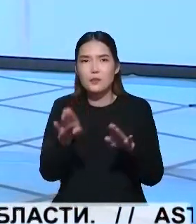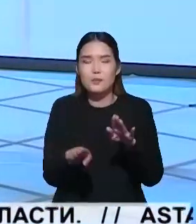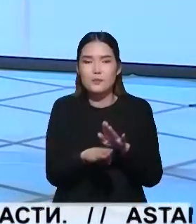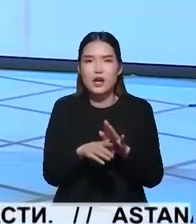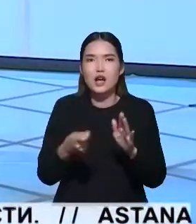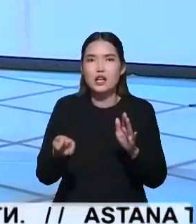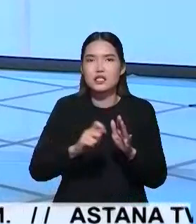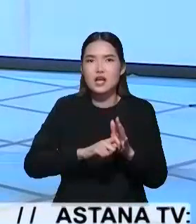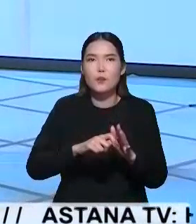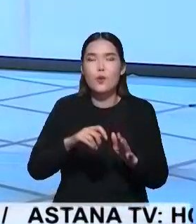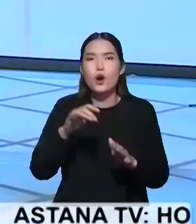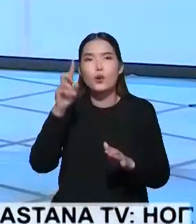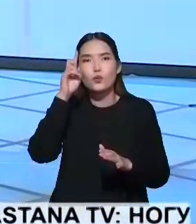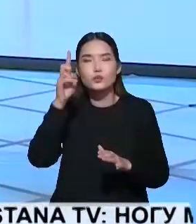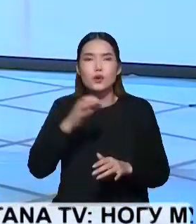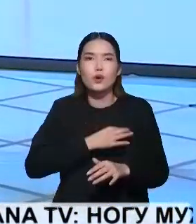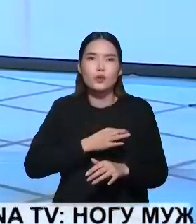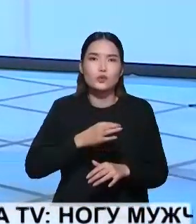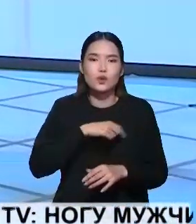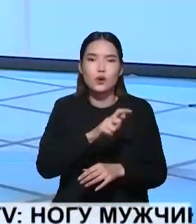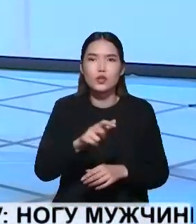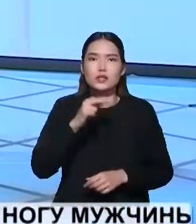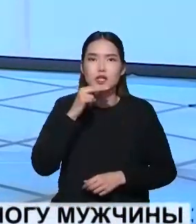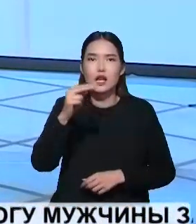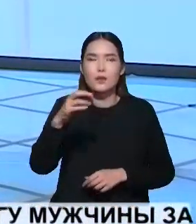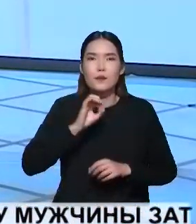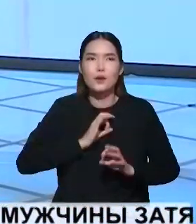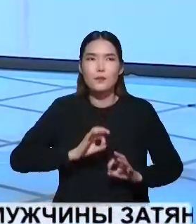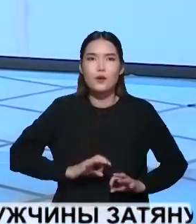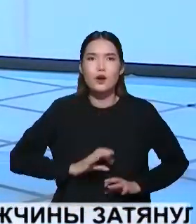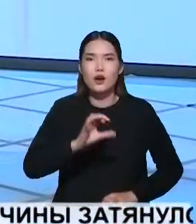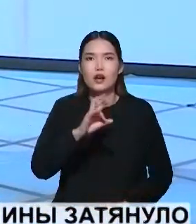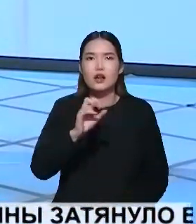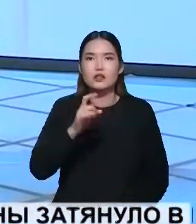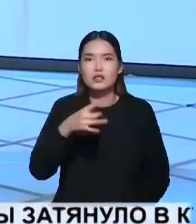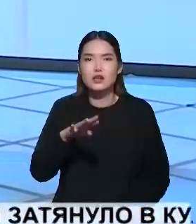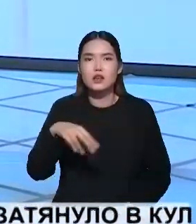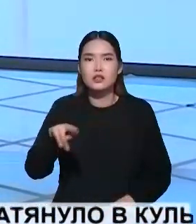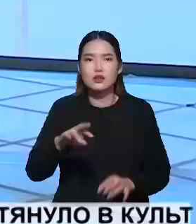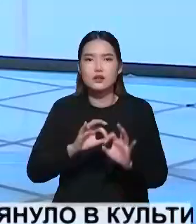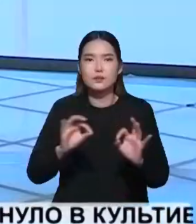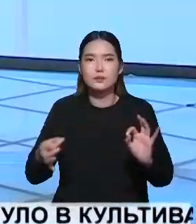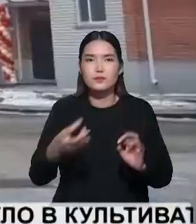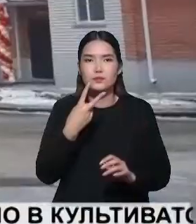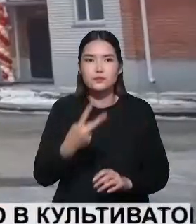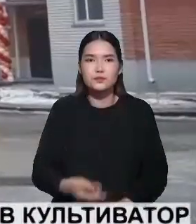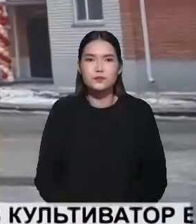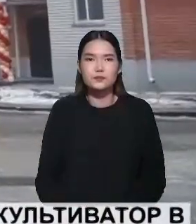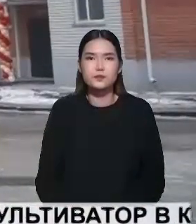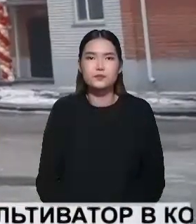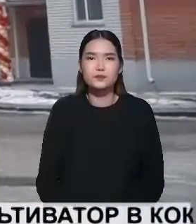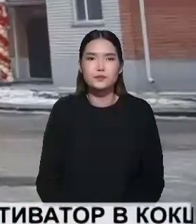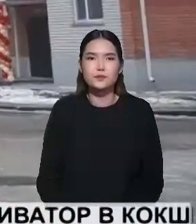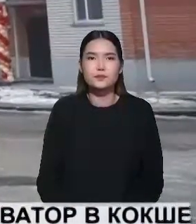замки. Устав от чиновничьего равнодушия, люди обратились в прокуратуру. Анастасия Дроняк с подробностями.